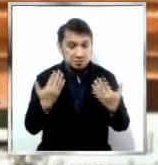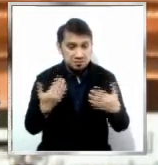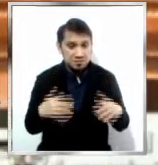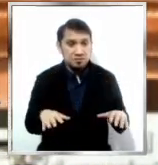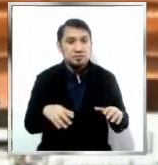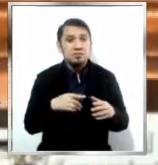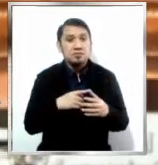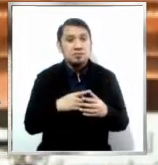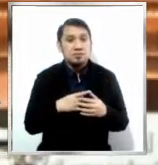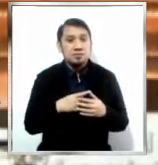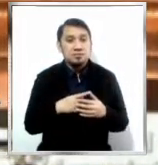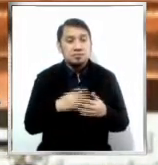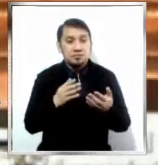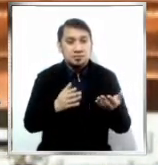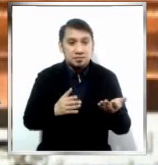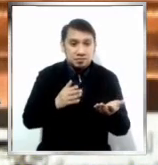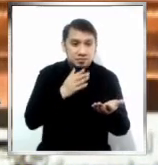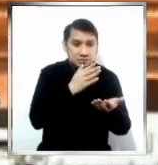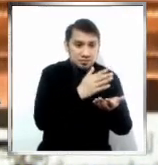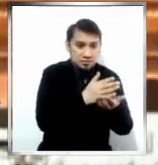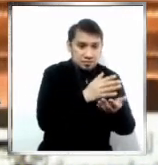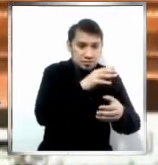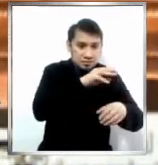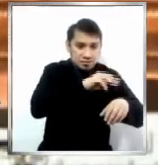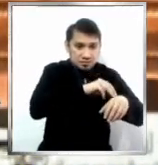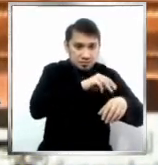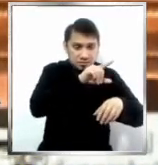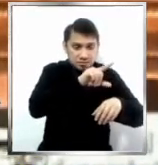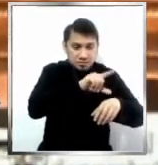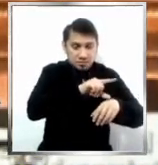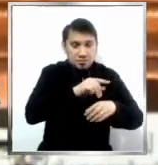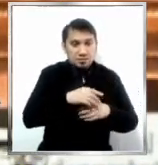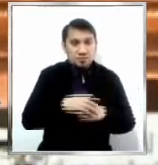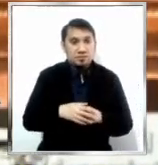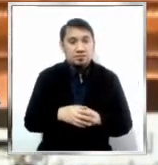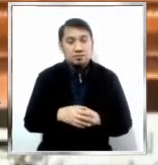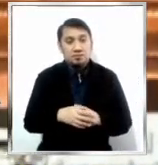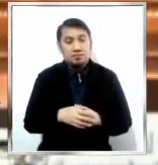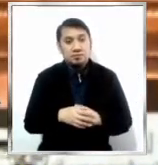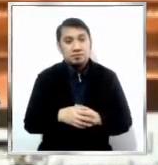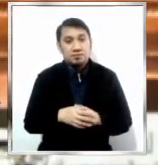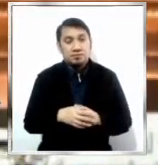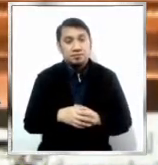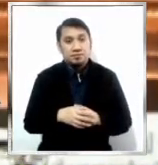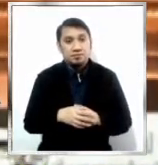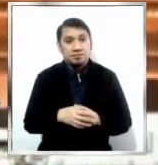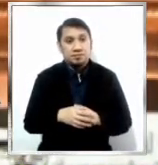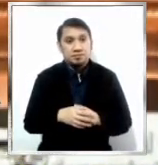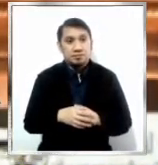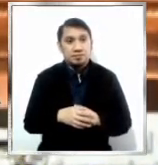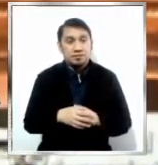ng munting lupa, mayroon naman mga video, ayun din na mga munting lupa personnel. Doon nababantayan na